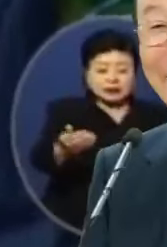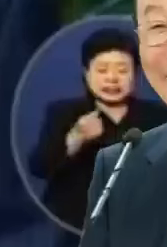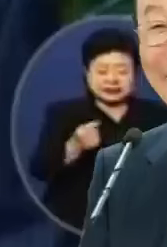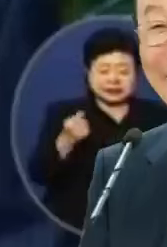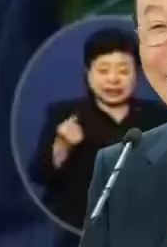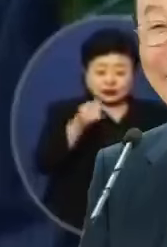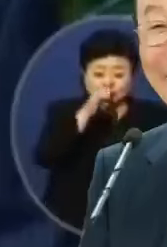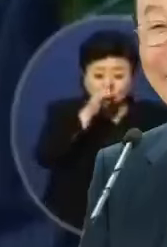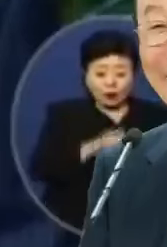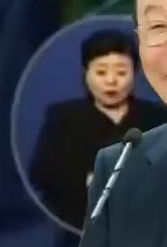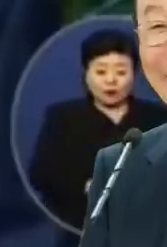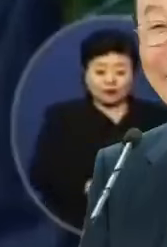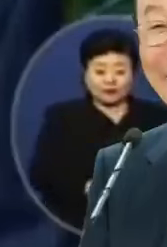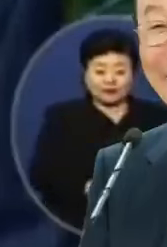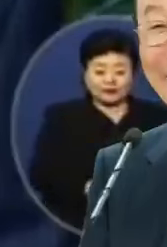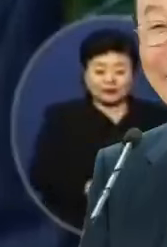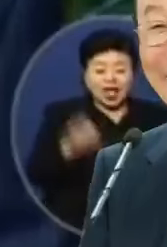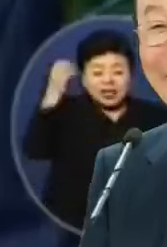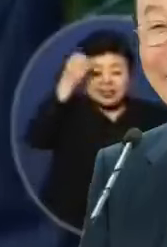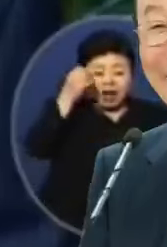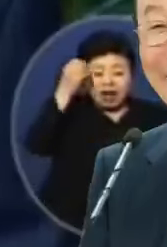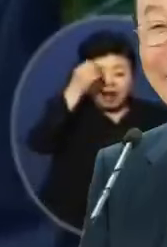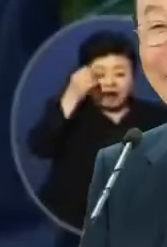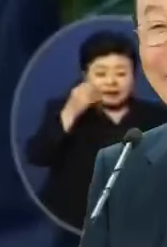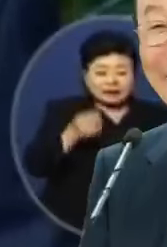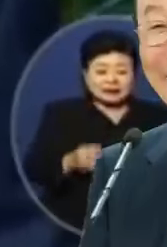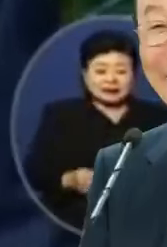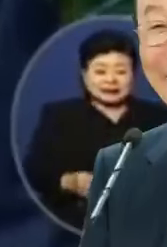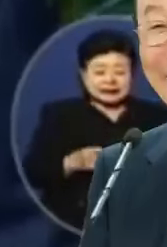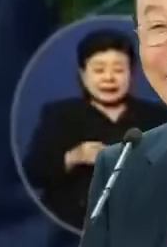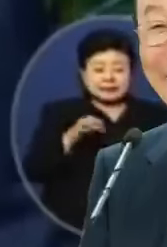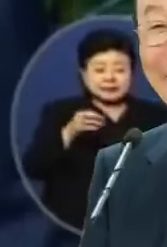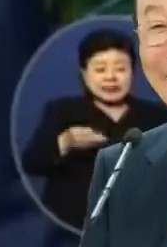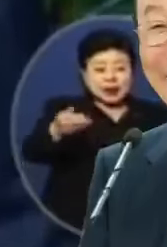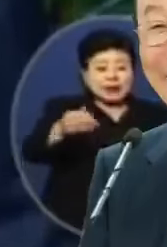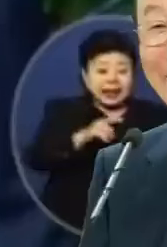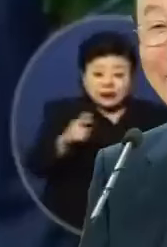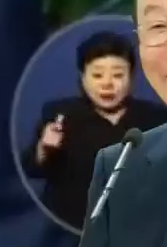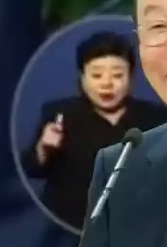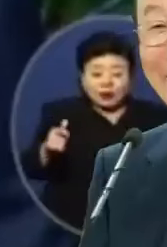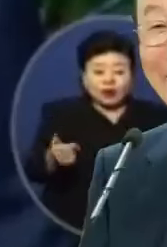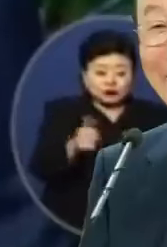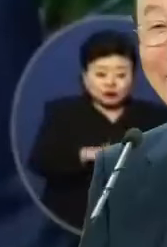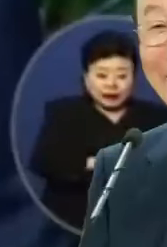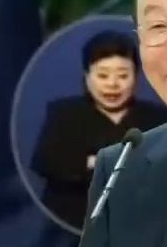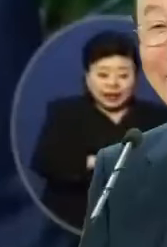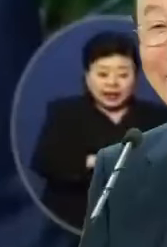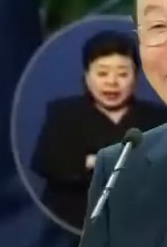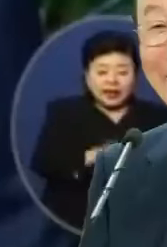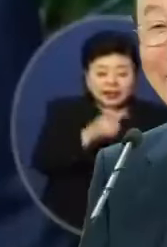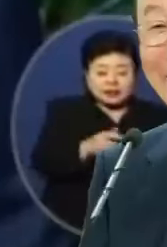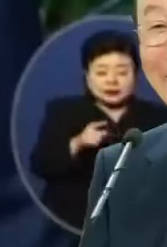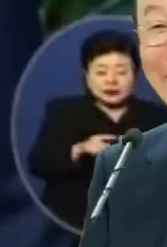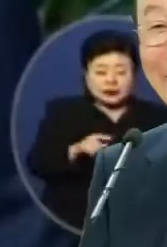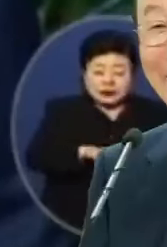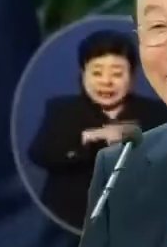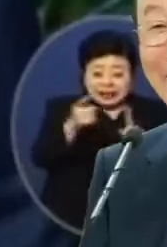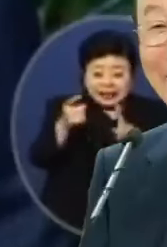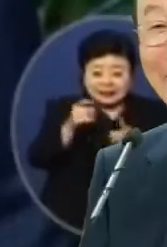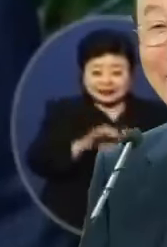가지고 있습니다. 여러분의 영은 3차원에 속한 것이 아닙니다. 죽었다가 예수 믿고